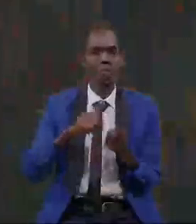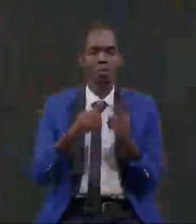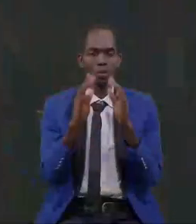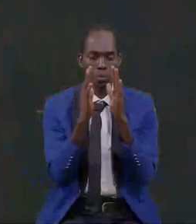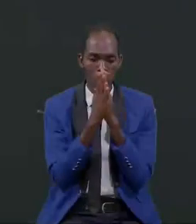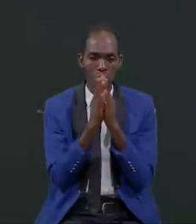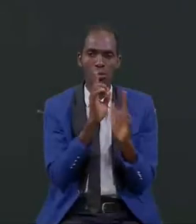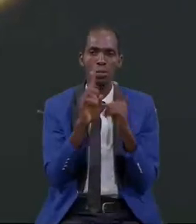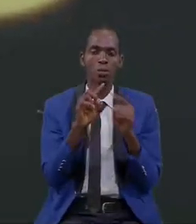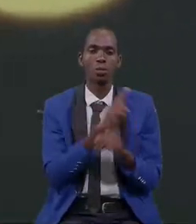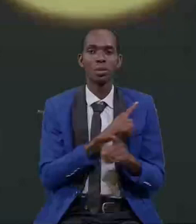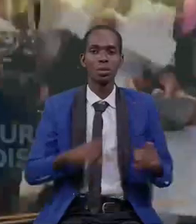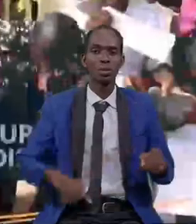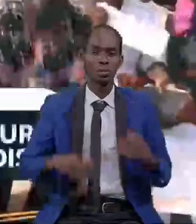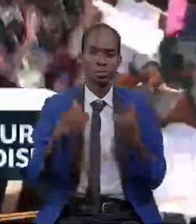Dieu dans la prière.